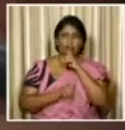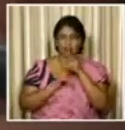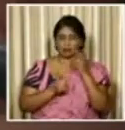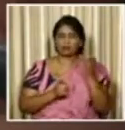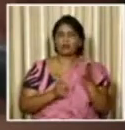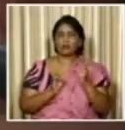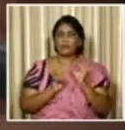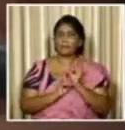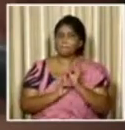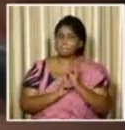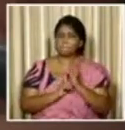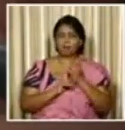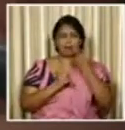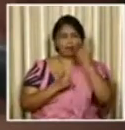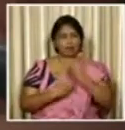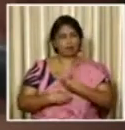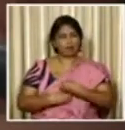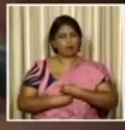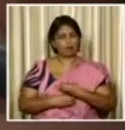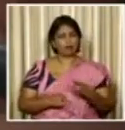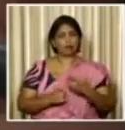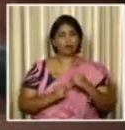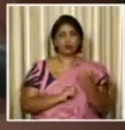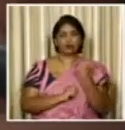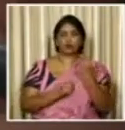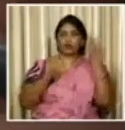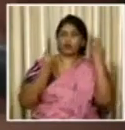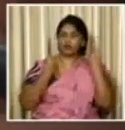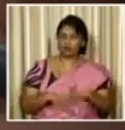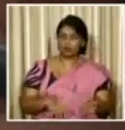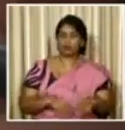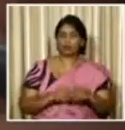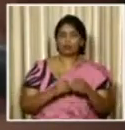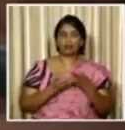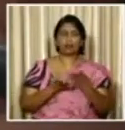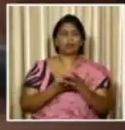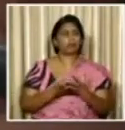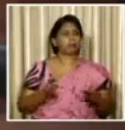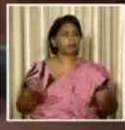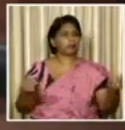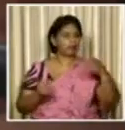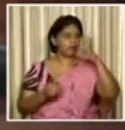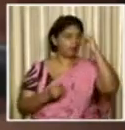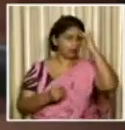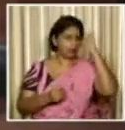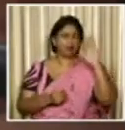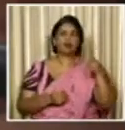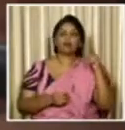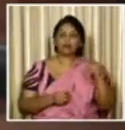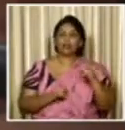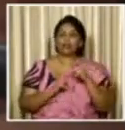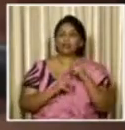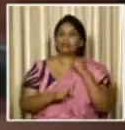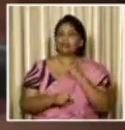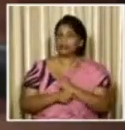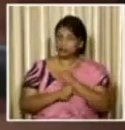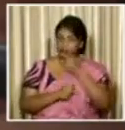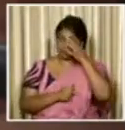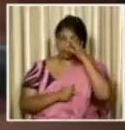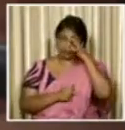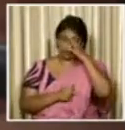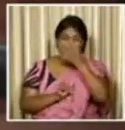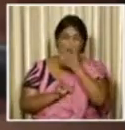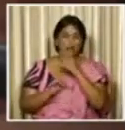o paudgilika weheruna oge paurshe nathuwa giya o diyunu nayake bawata patthuna o dinesh gunawardana e